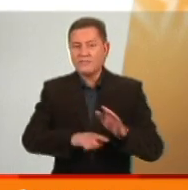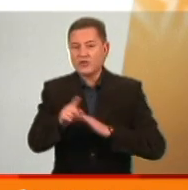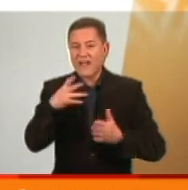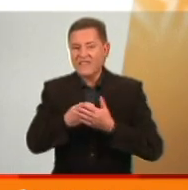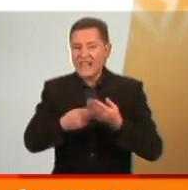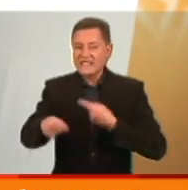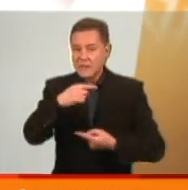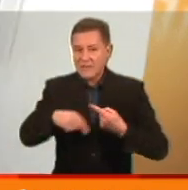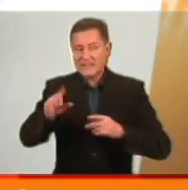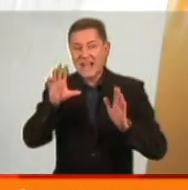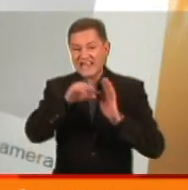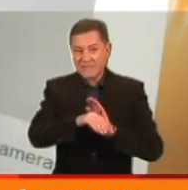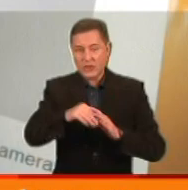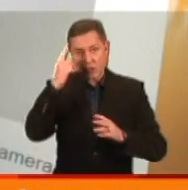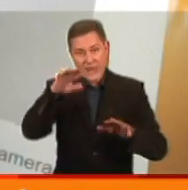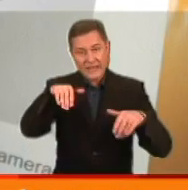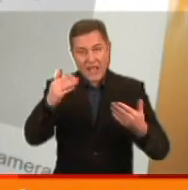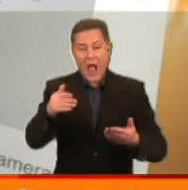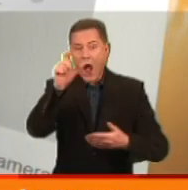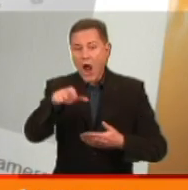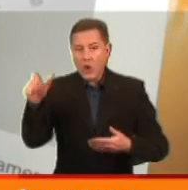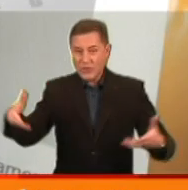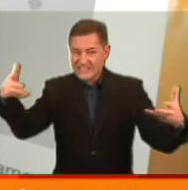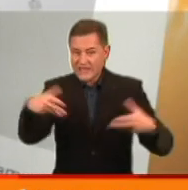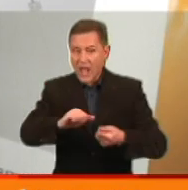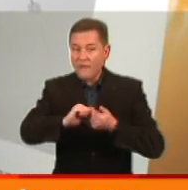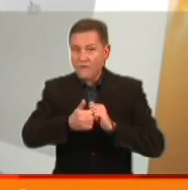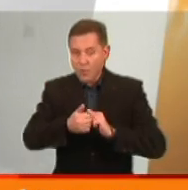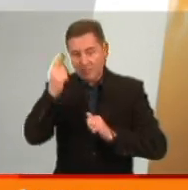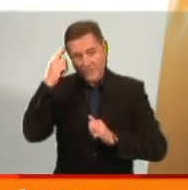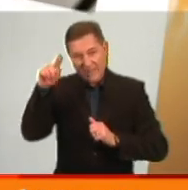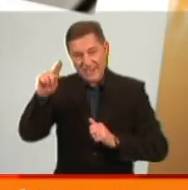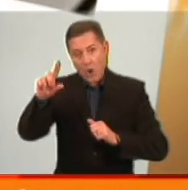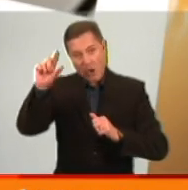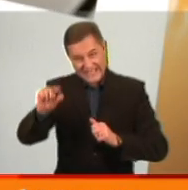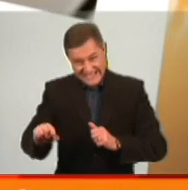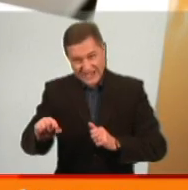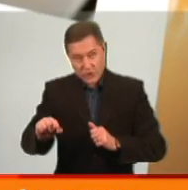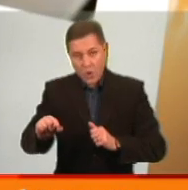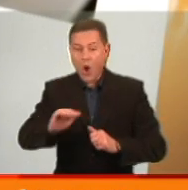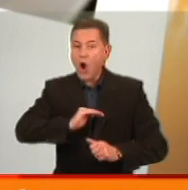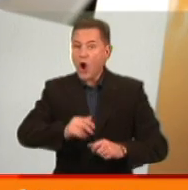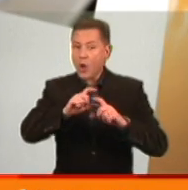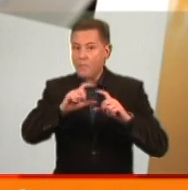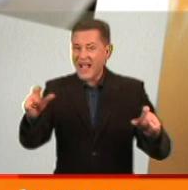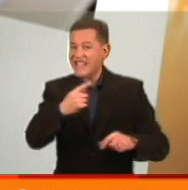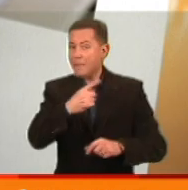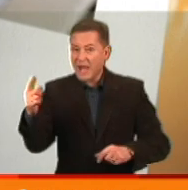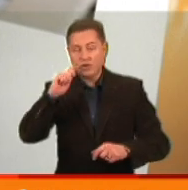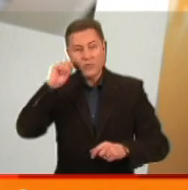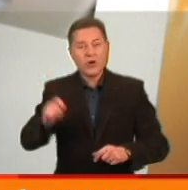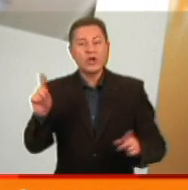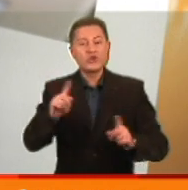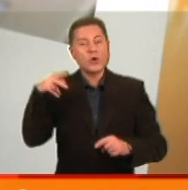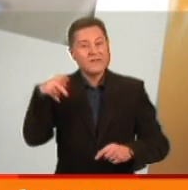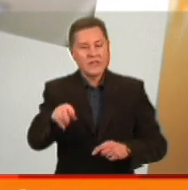ньому ти розміщуєш ідею, а люди з усього світу скидаються на неї в обмін на винахід зі знижкою. Компанія «Влада» стала першою в Україні, що